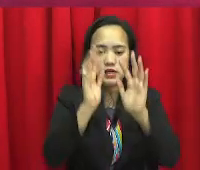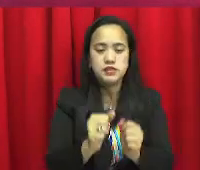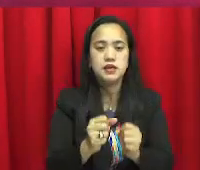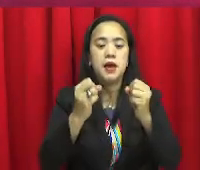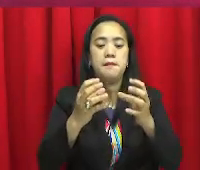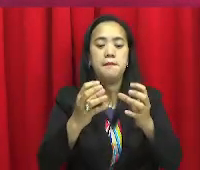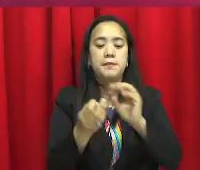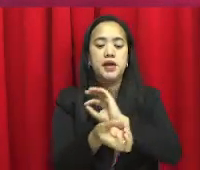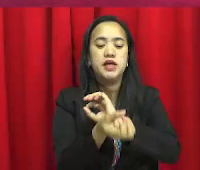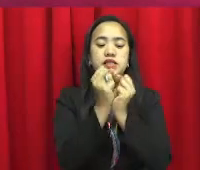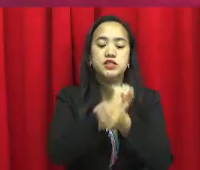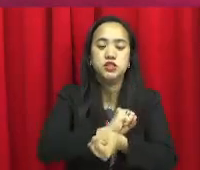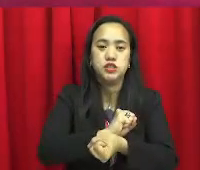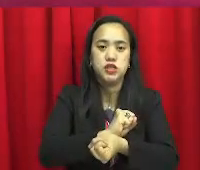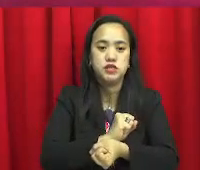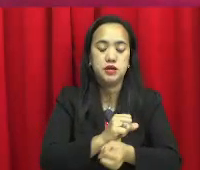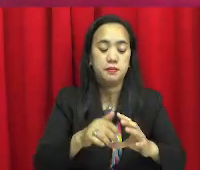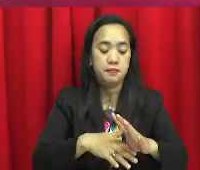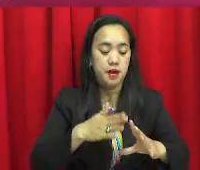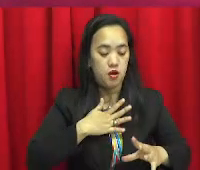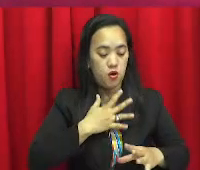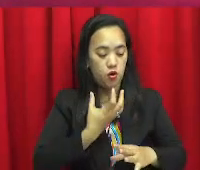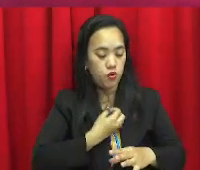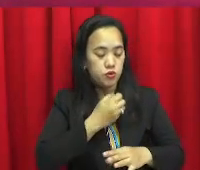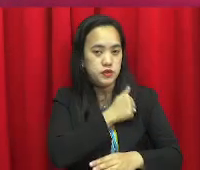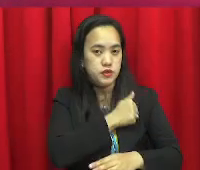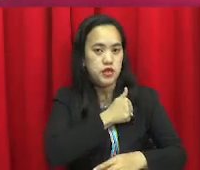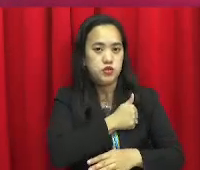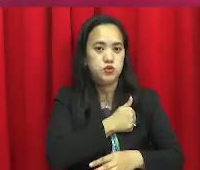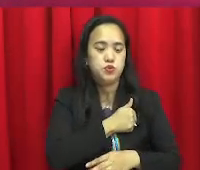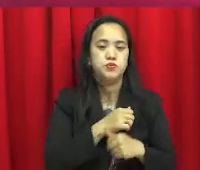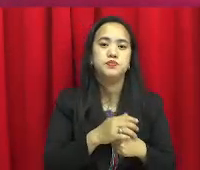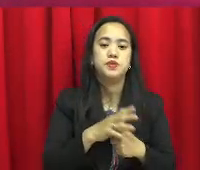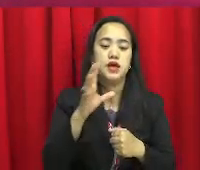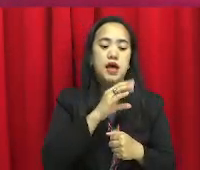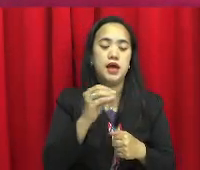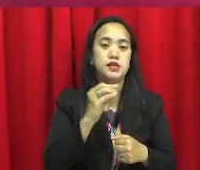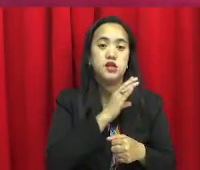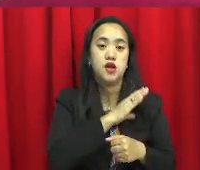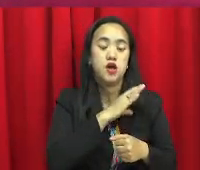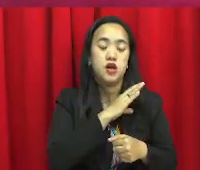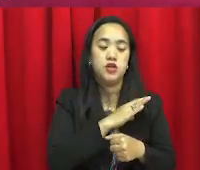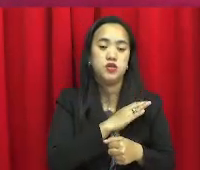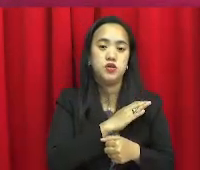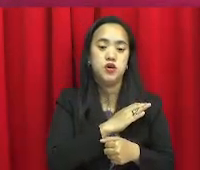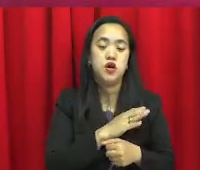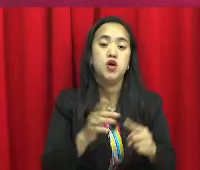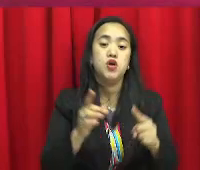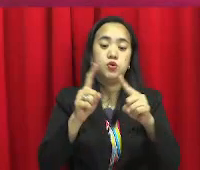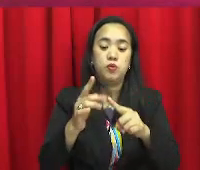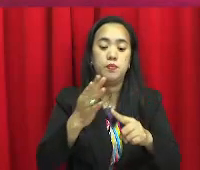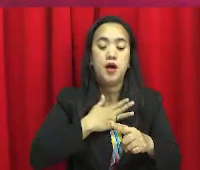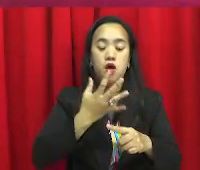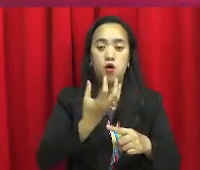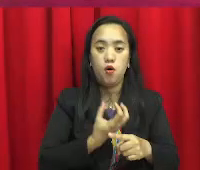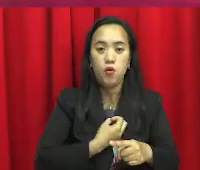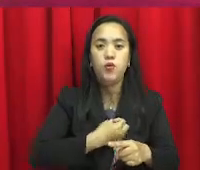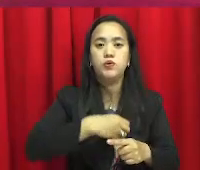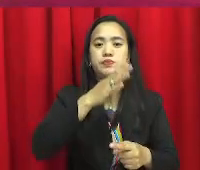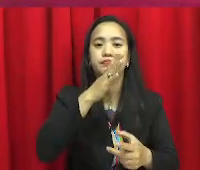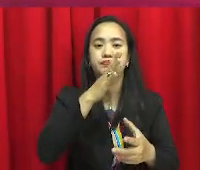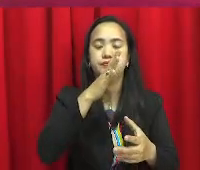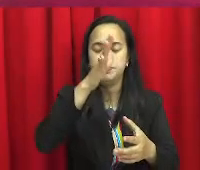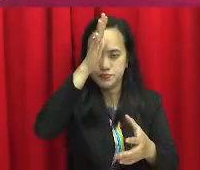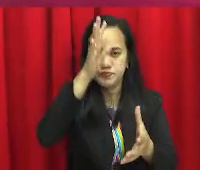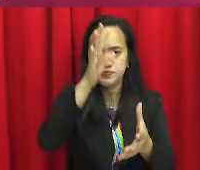toward sa aking asawang lalaki. You know, so huwag niyong isipin na magkakaroon mga kapatid ng malaking changes sa loob ng family sa pamamagitan